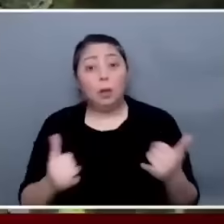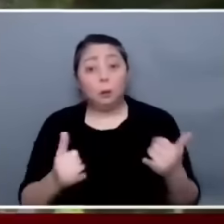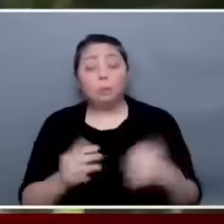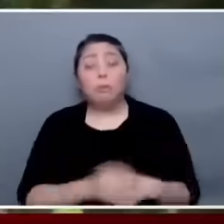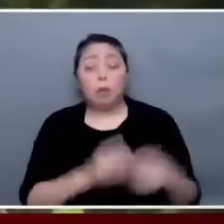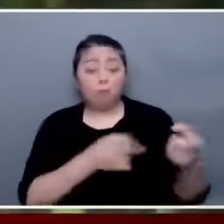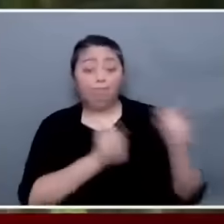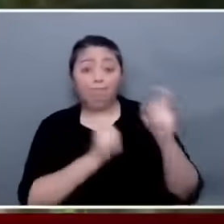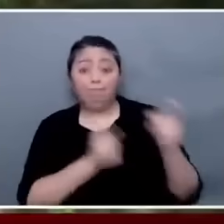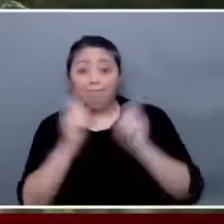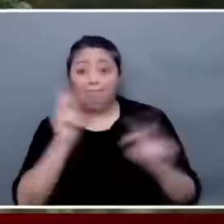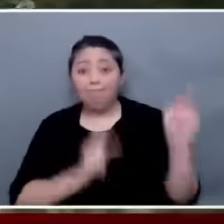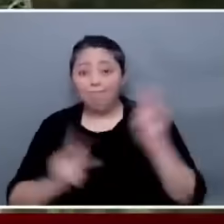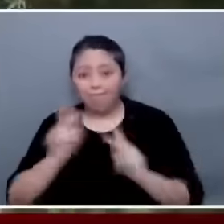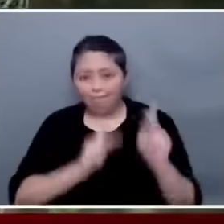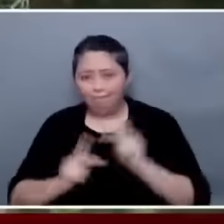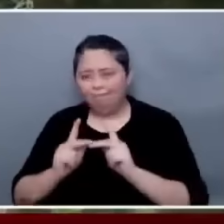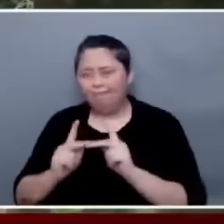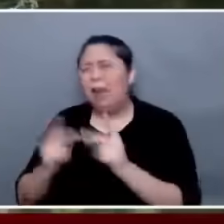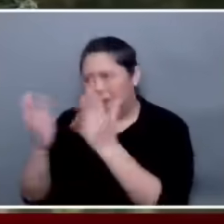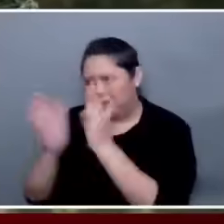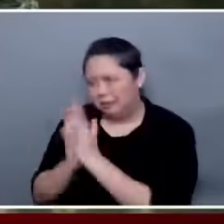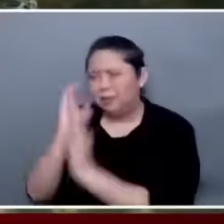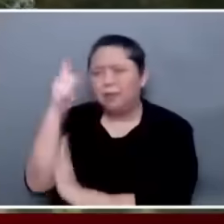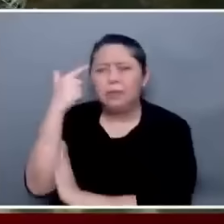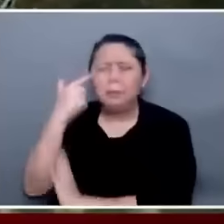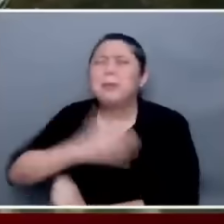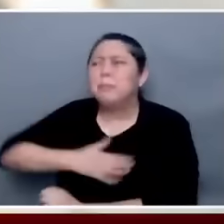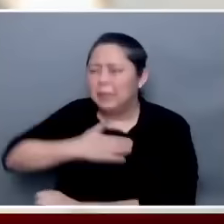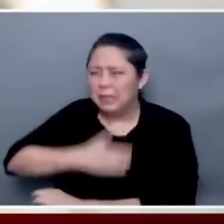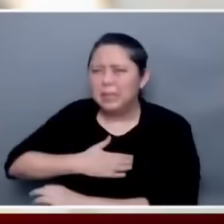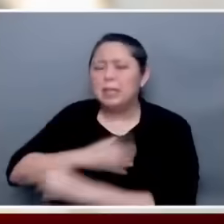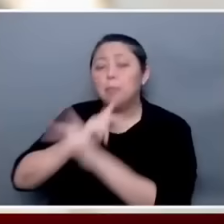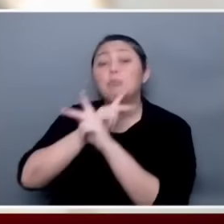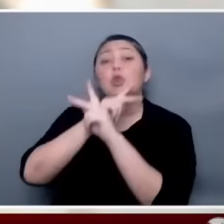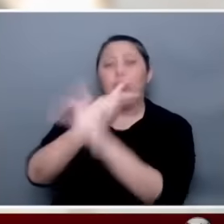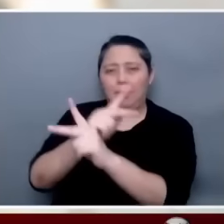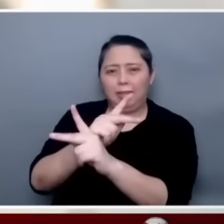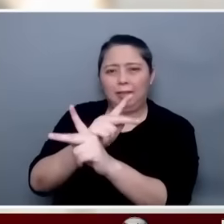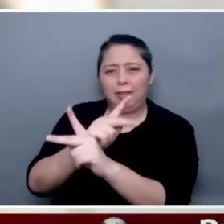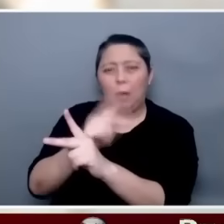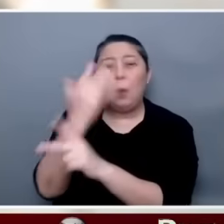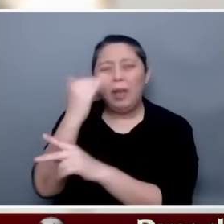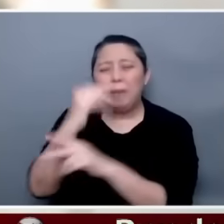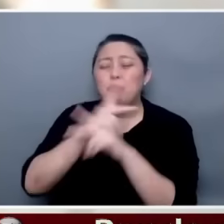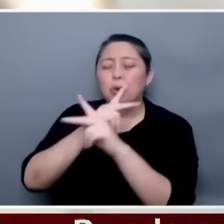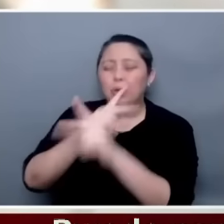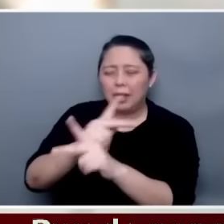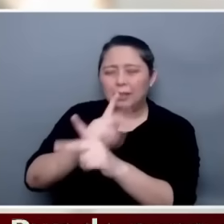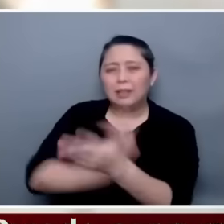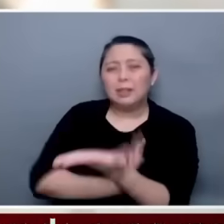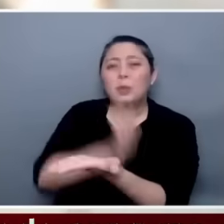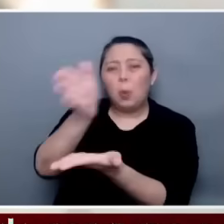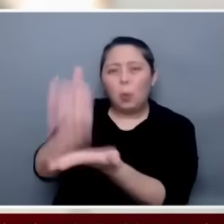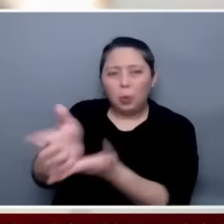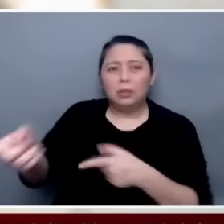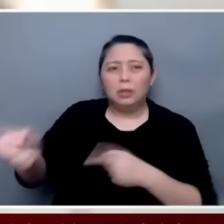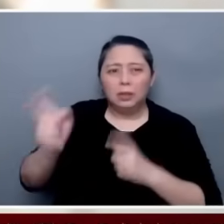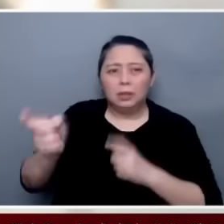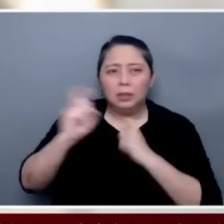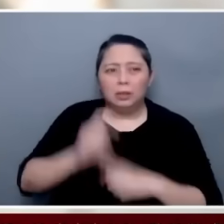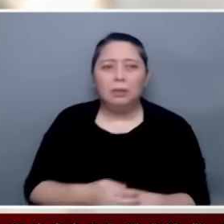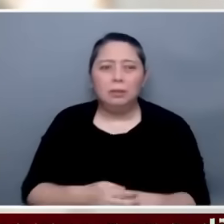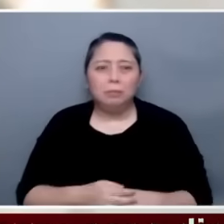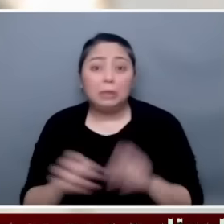gobyerno, bigyan sila ng proteksyon sa sarili nating dagat. Sana po magkaroon tayo ng isang salita na pag sinabi po natin